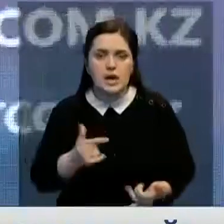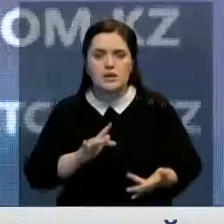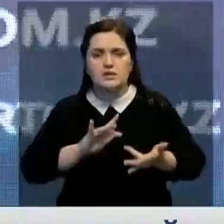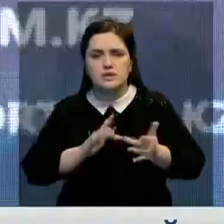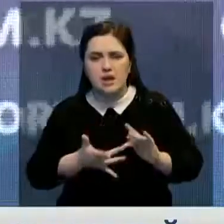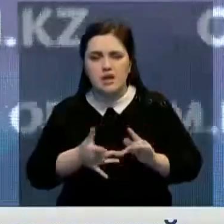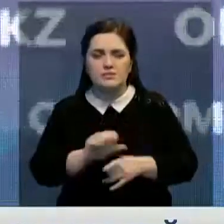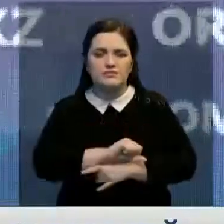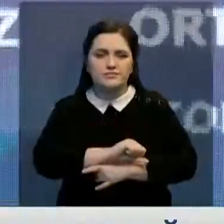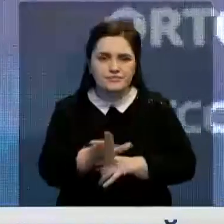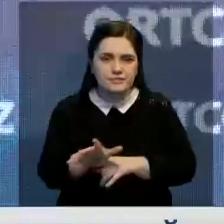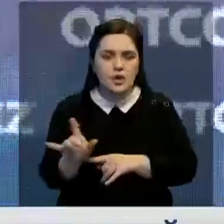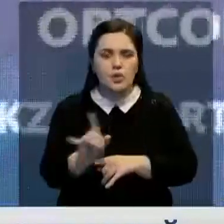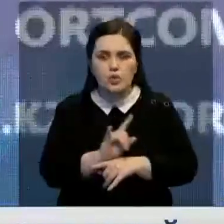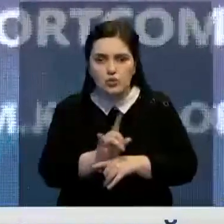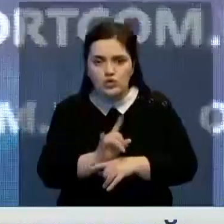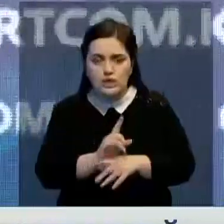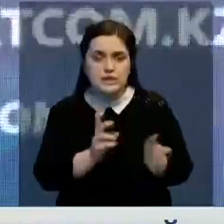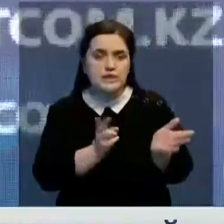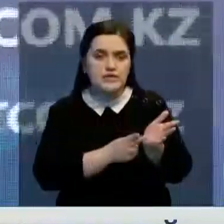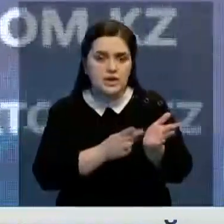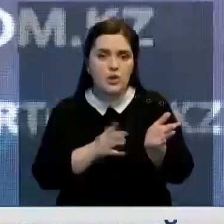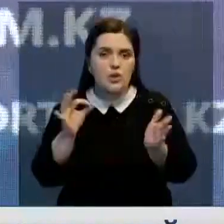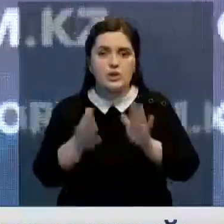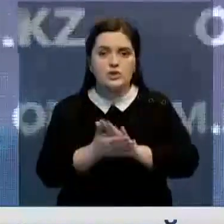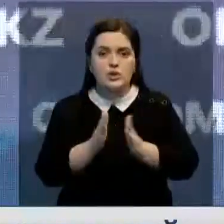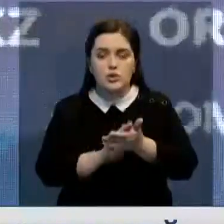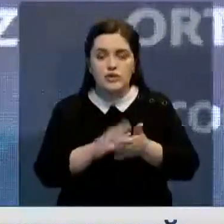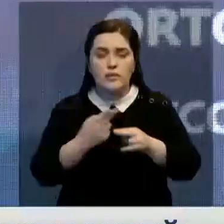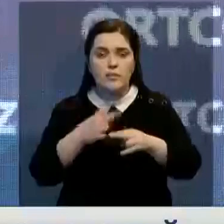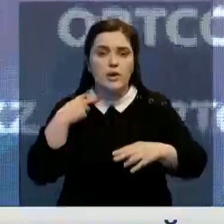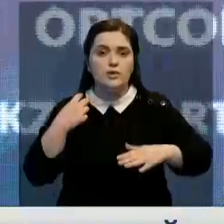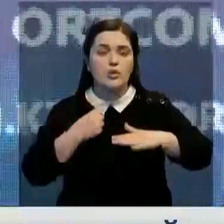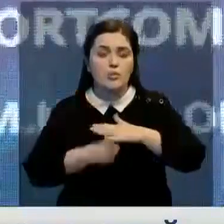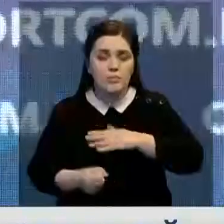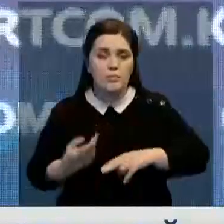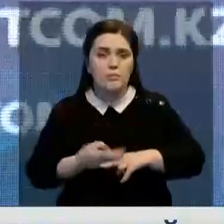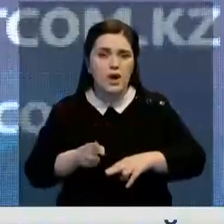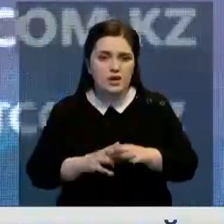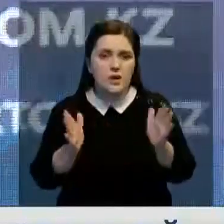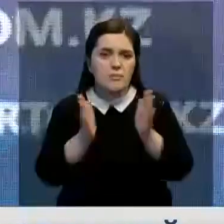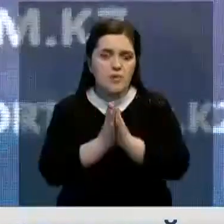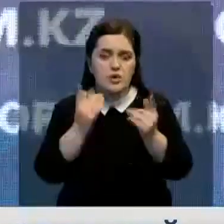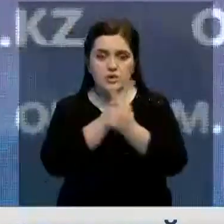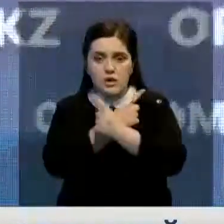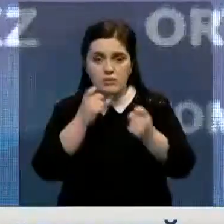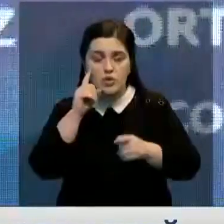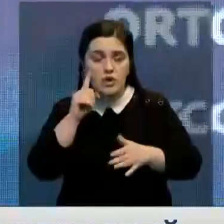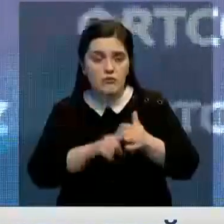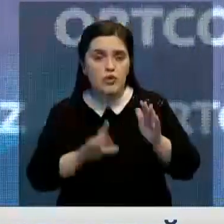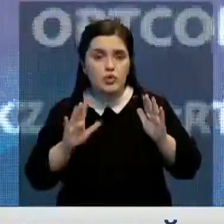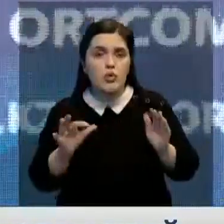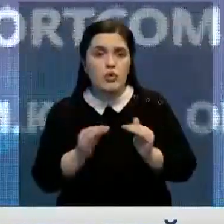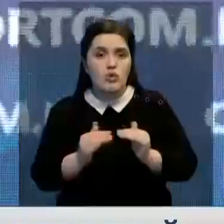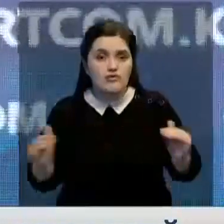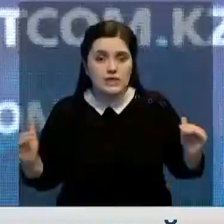сетях распространяются ложные сведения об условиях содержания подозреваемых лиц. Поэтому просим граждан доверять официальным источникам